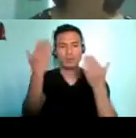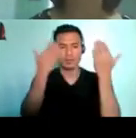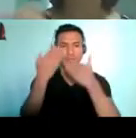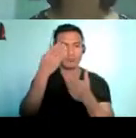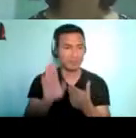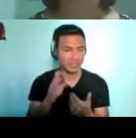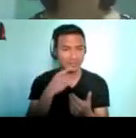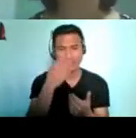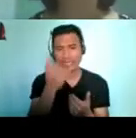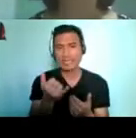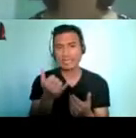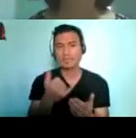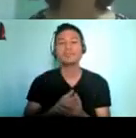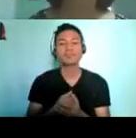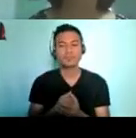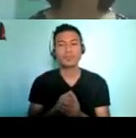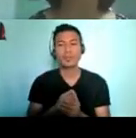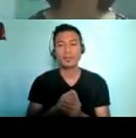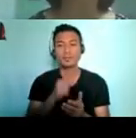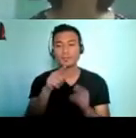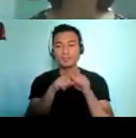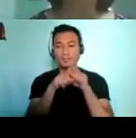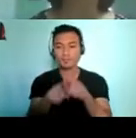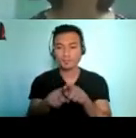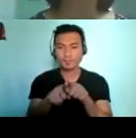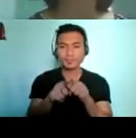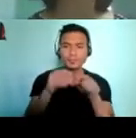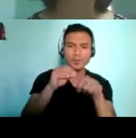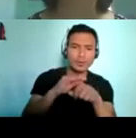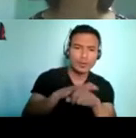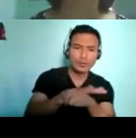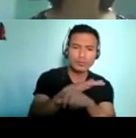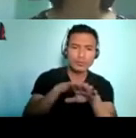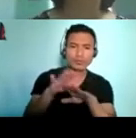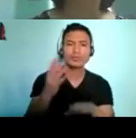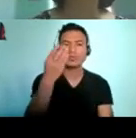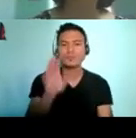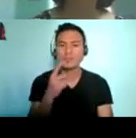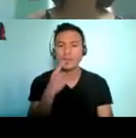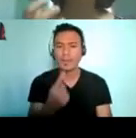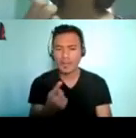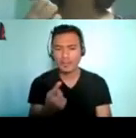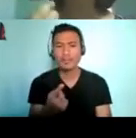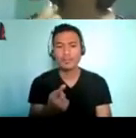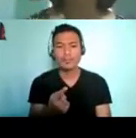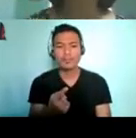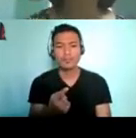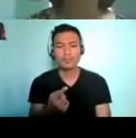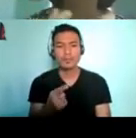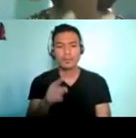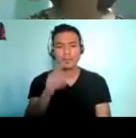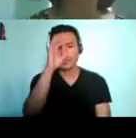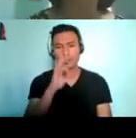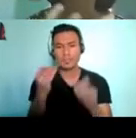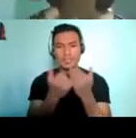हुन्छ भनेर कारणमा म भन्छु यति भन्दा भन्दै अब यसका असरहरू के हुन्छ त भन्दाखेरि यो चाहिँ विशेष